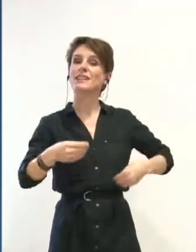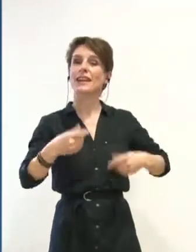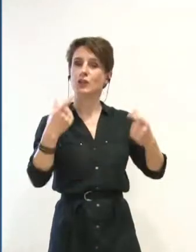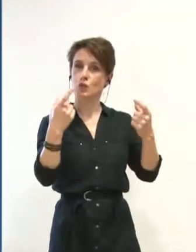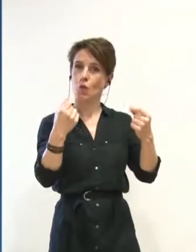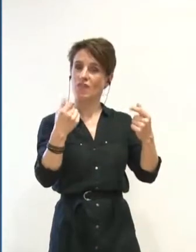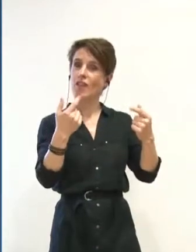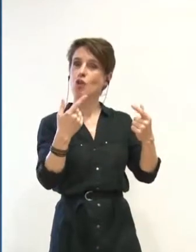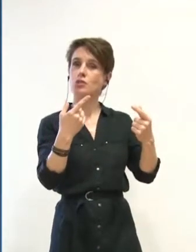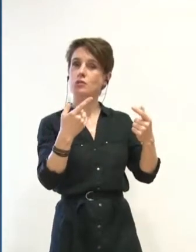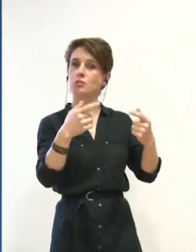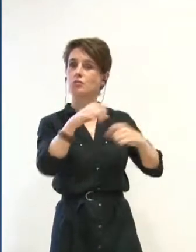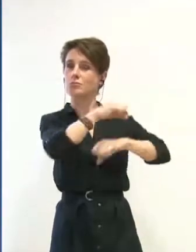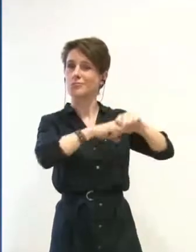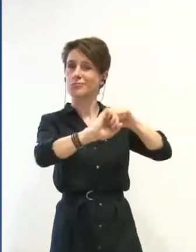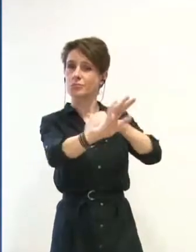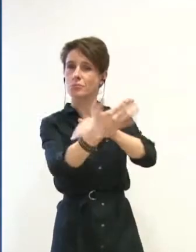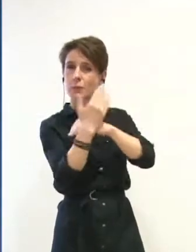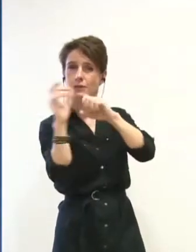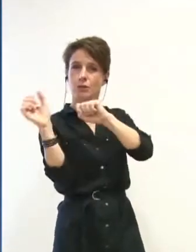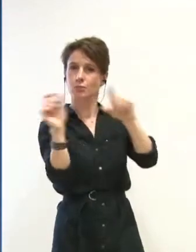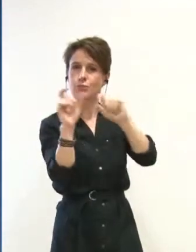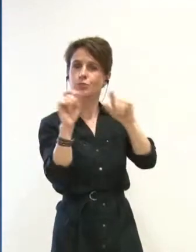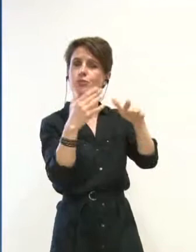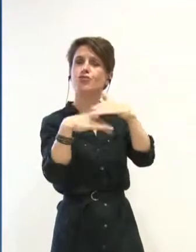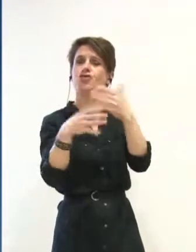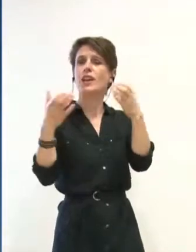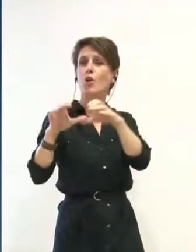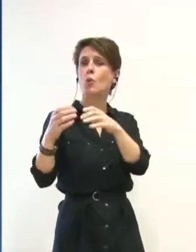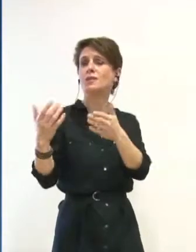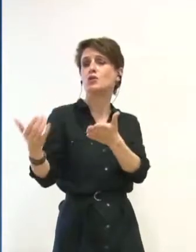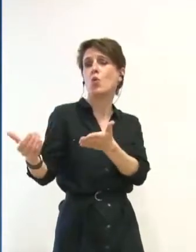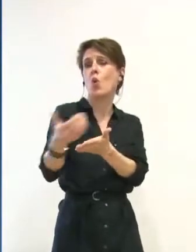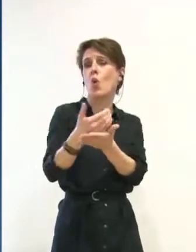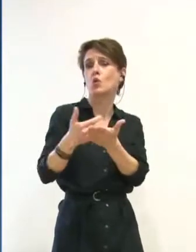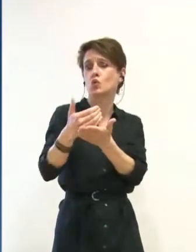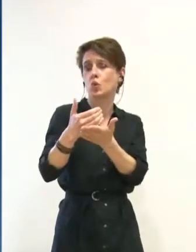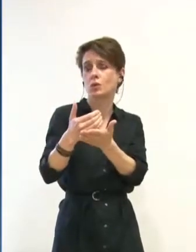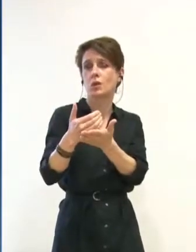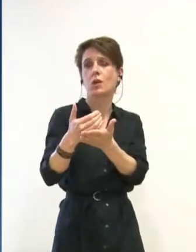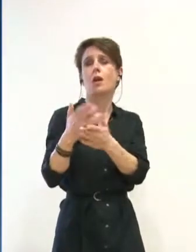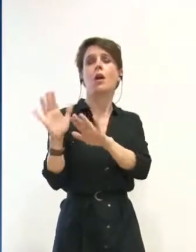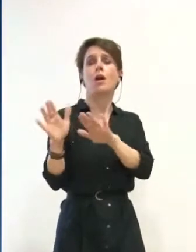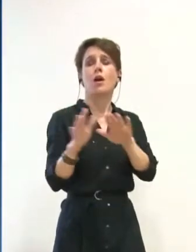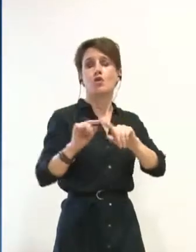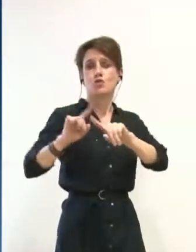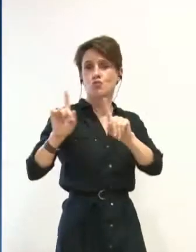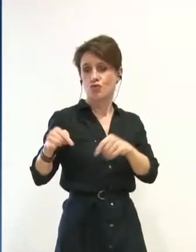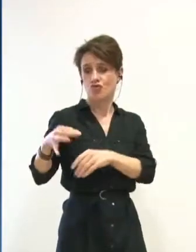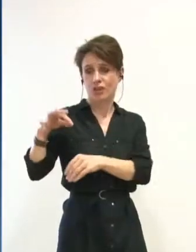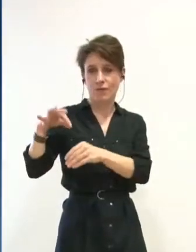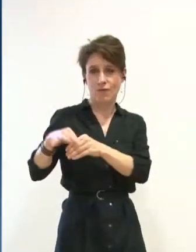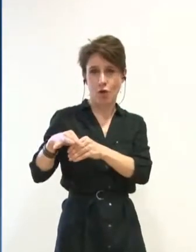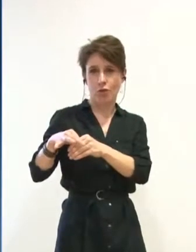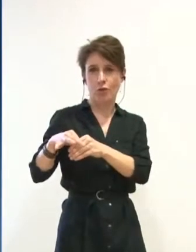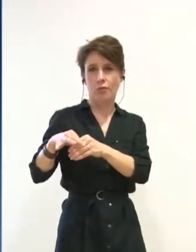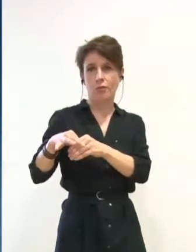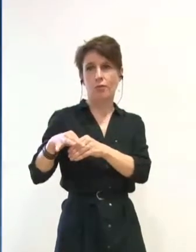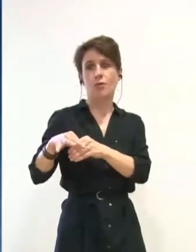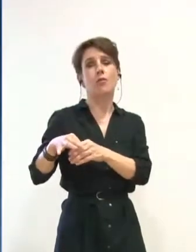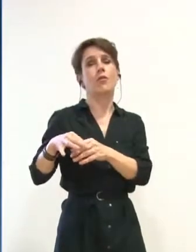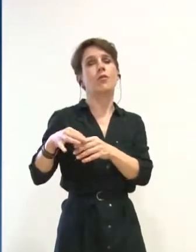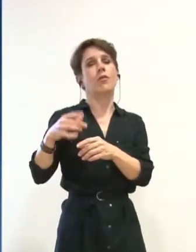faites en commission ressources. Plus généralement, le vote du budget et le temps d'un CA, d'un compte